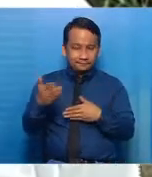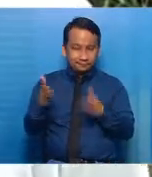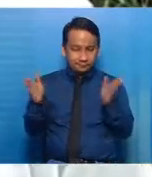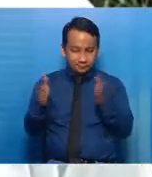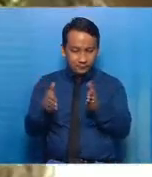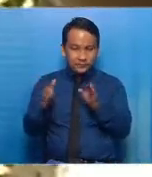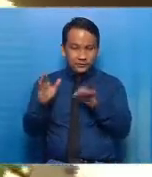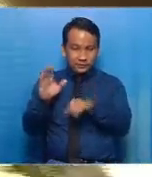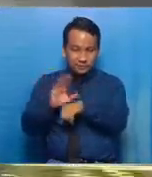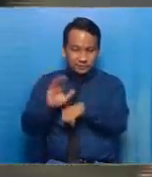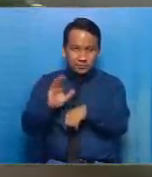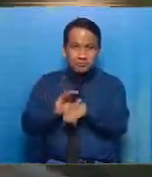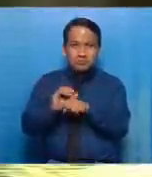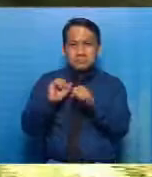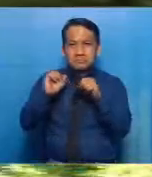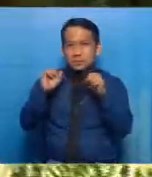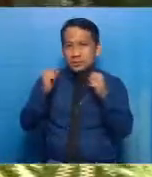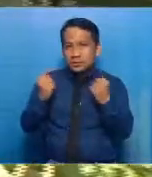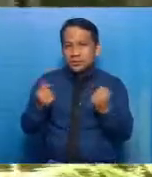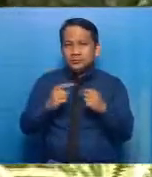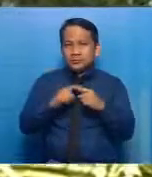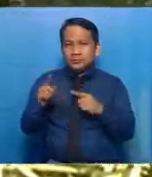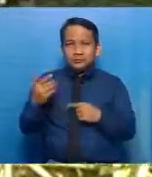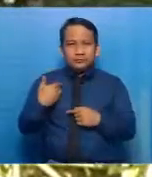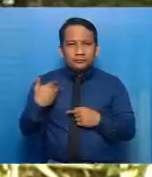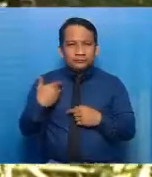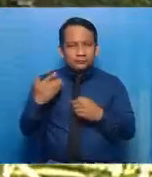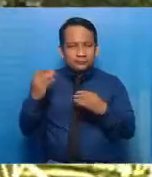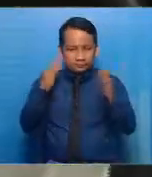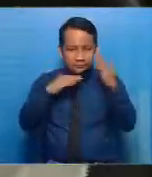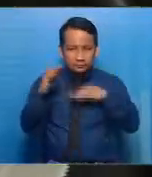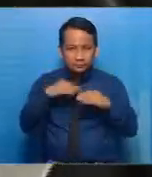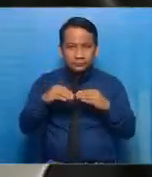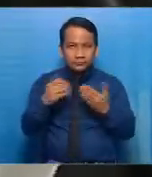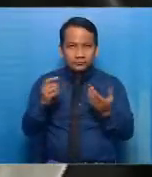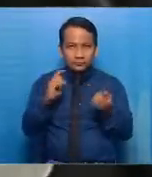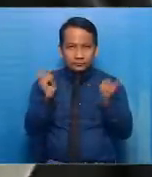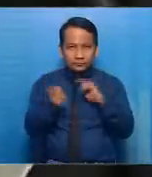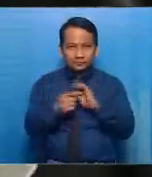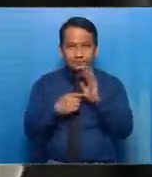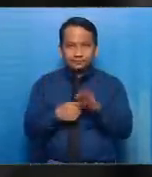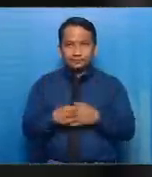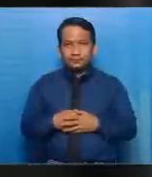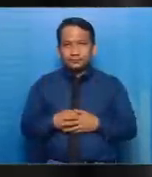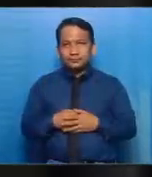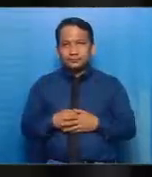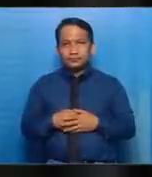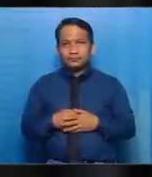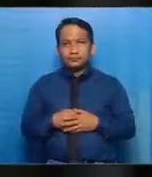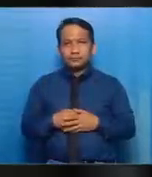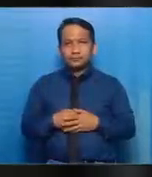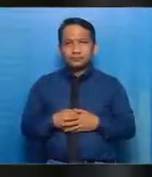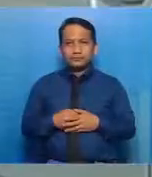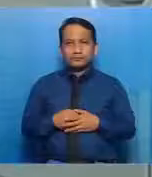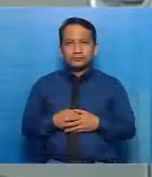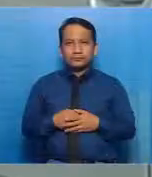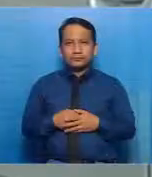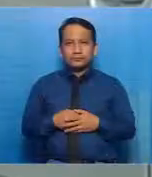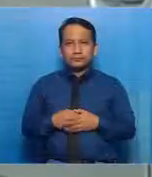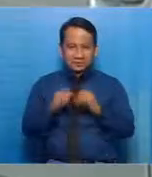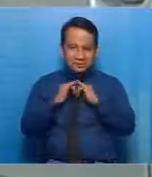na parokya. Wala namang problema ilang Katoliko sa mga pagbabagong ito. Parang din naman yun eh.